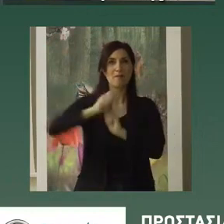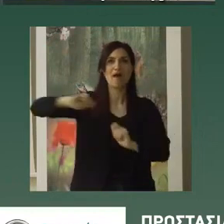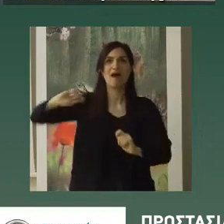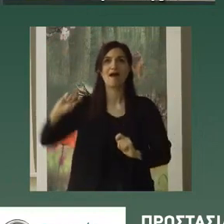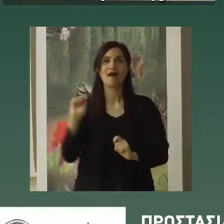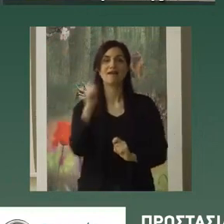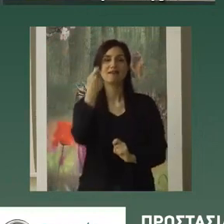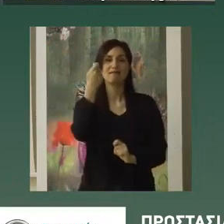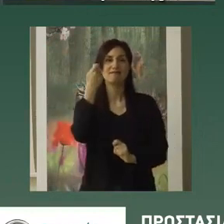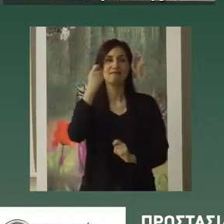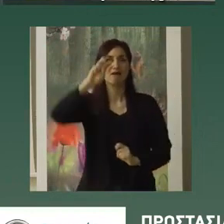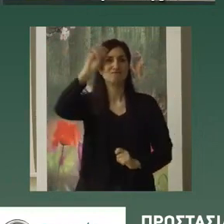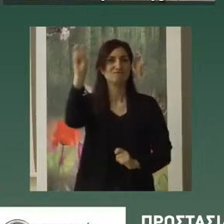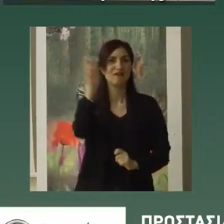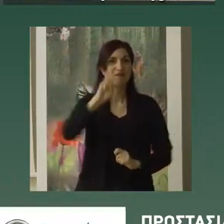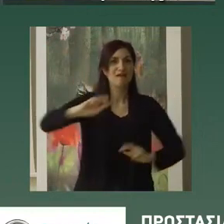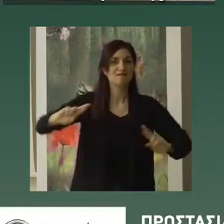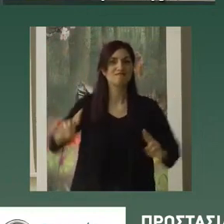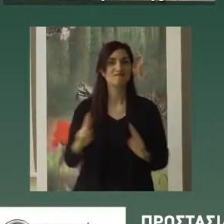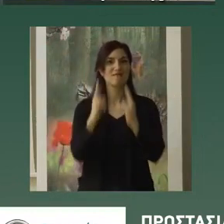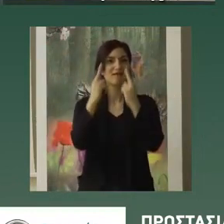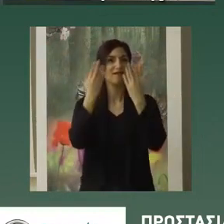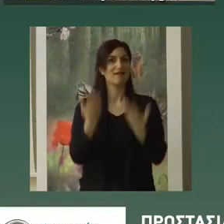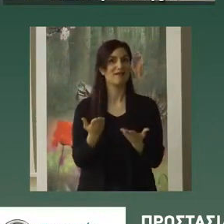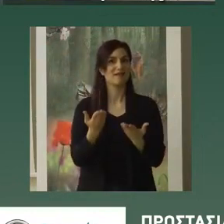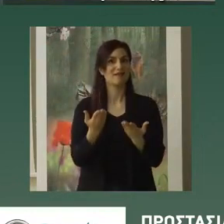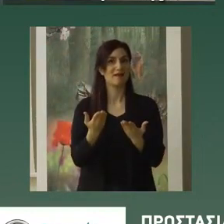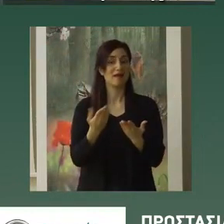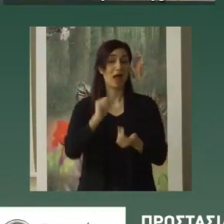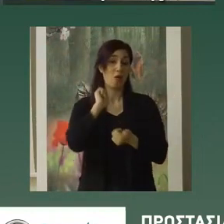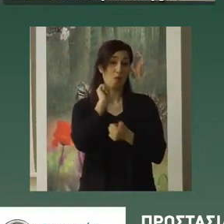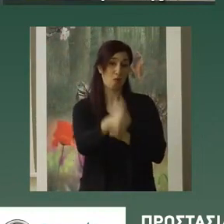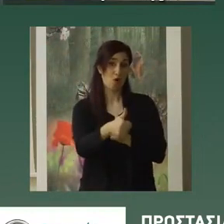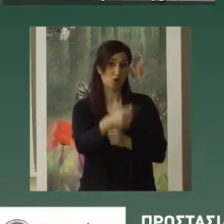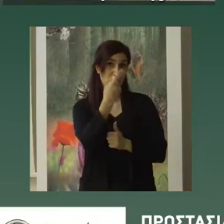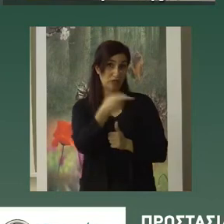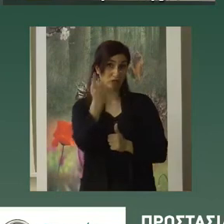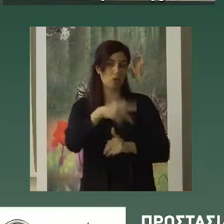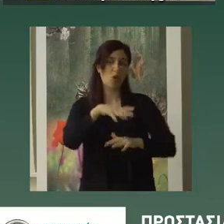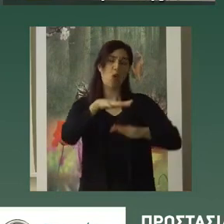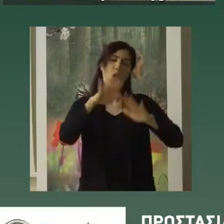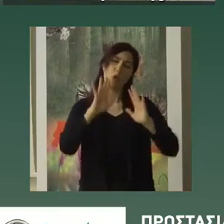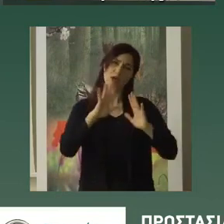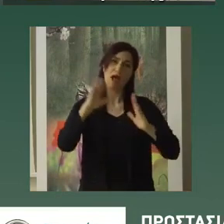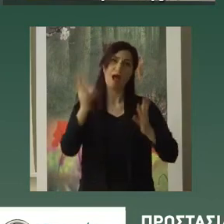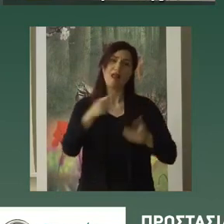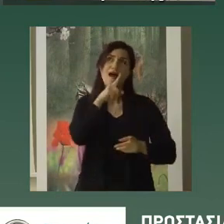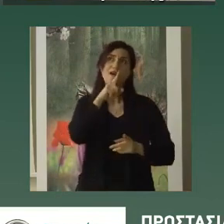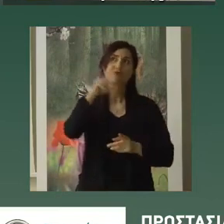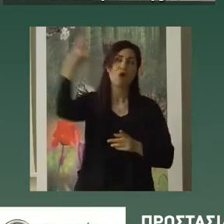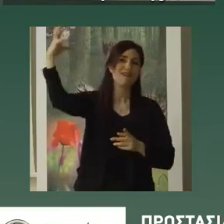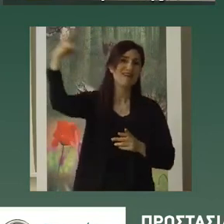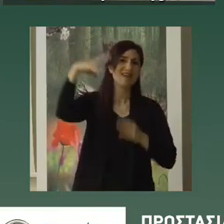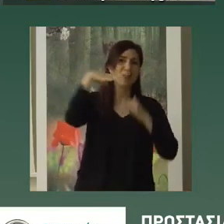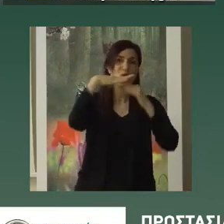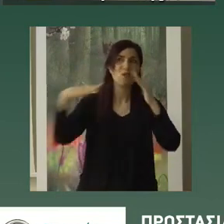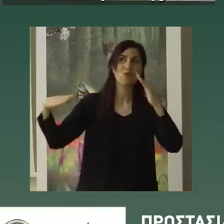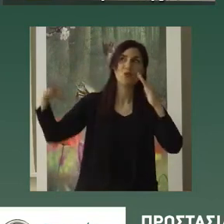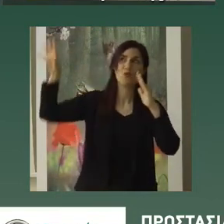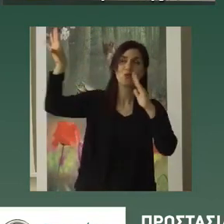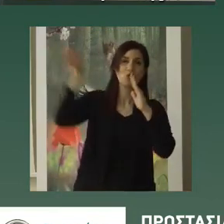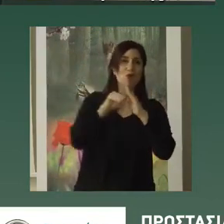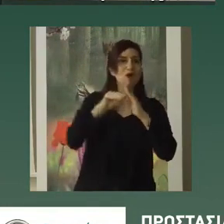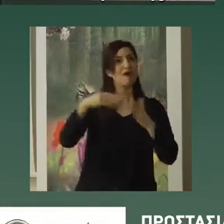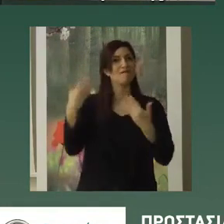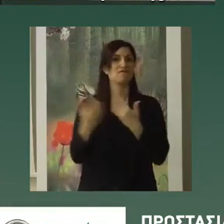μια συμβολή. Δεν είναι πλήρως αυτόνομο, αλλά έχει μια σημαντική συμβολή αξιοποιώντας μια φυσική πηγή